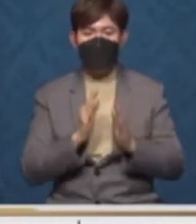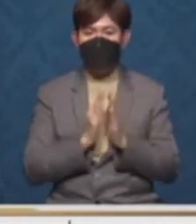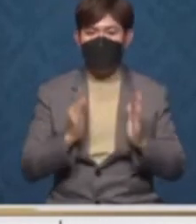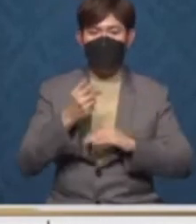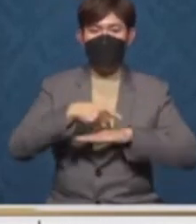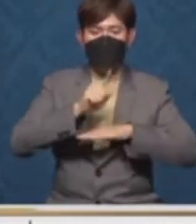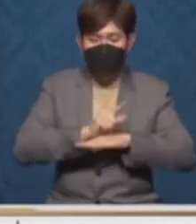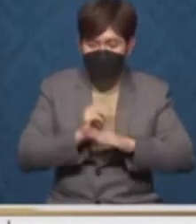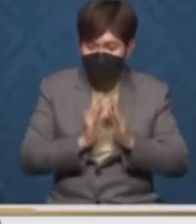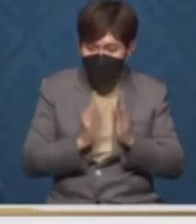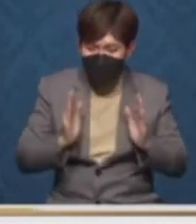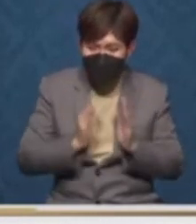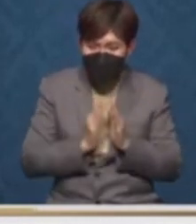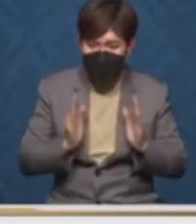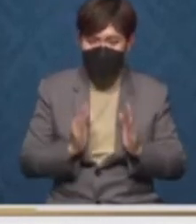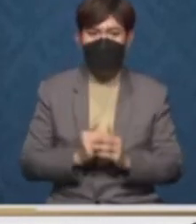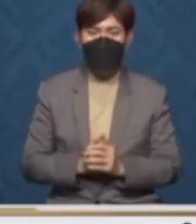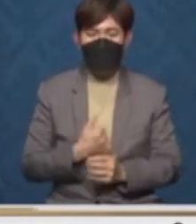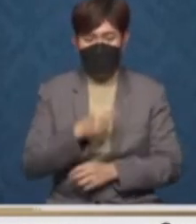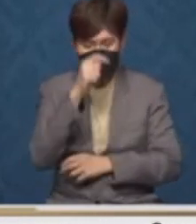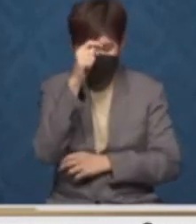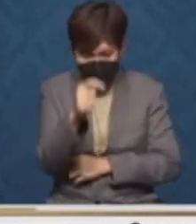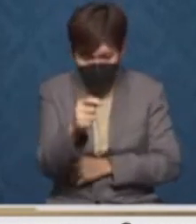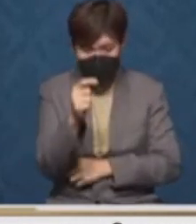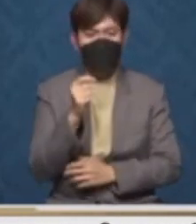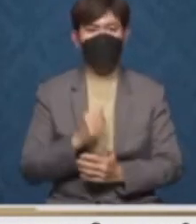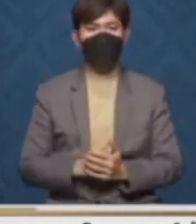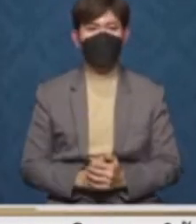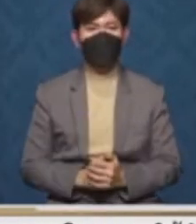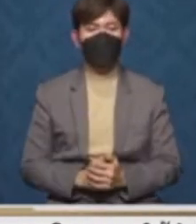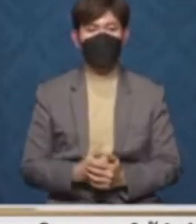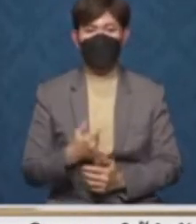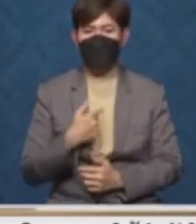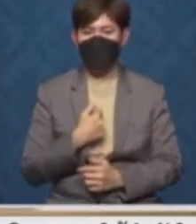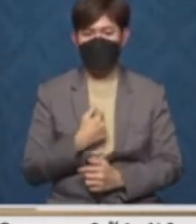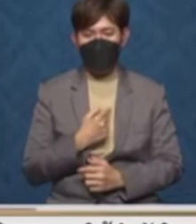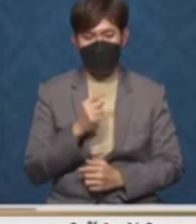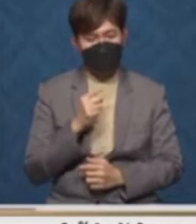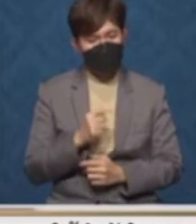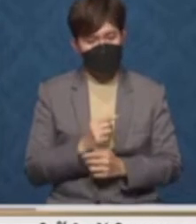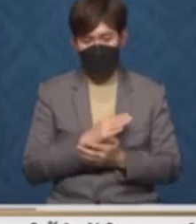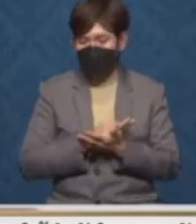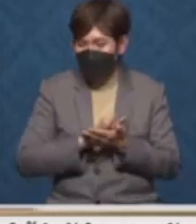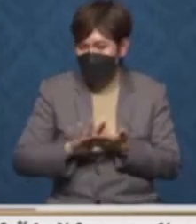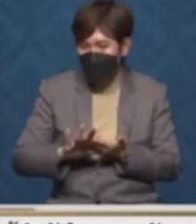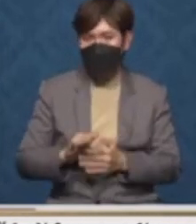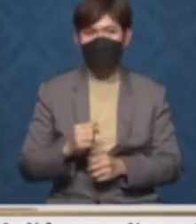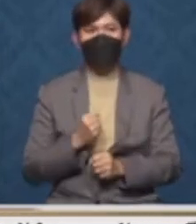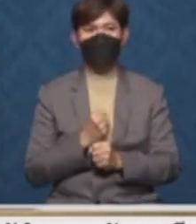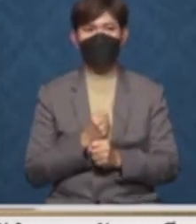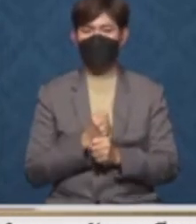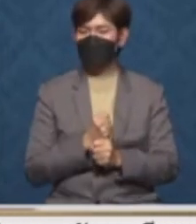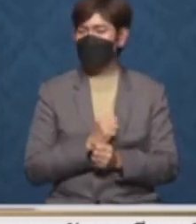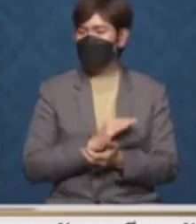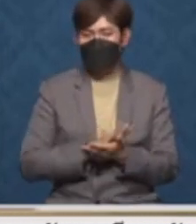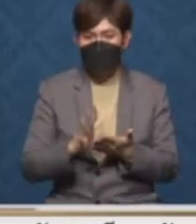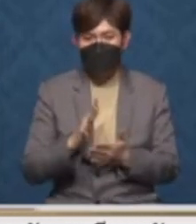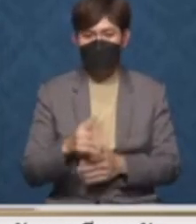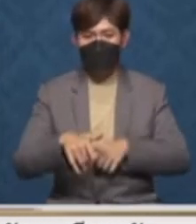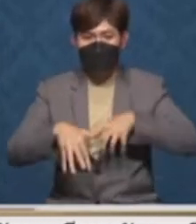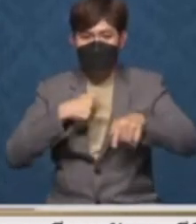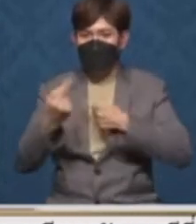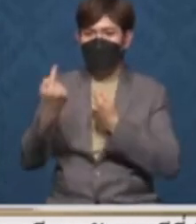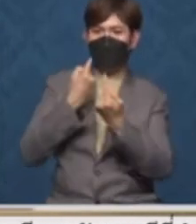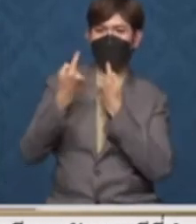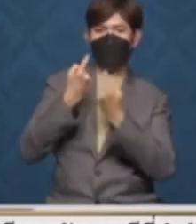ครับขอบพระคุณครับและให้ความเคารพท่านประธานจริงๆครับผมไม่ก้าวร้าว ไม่ปฏิบัติตนให้ประชาชนด่า